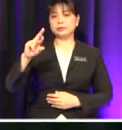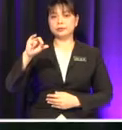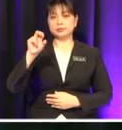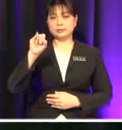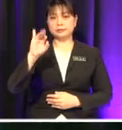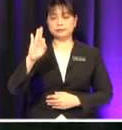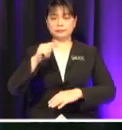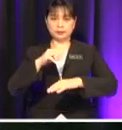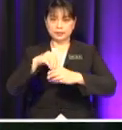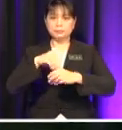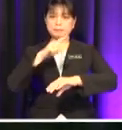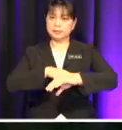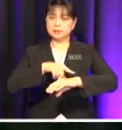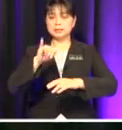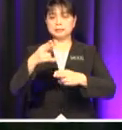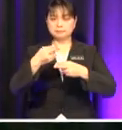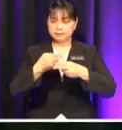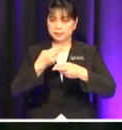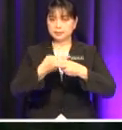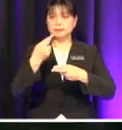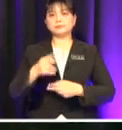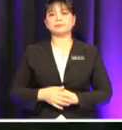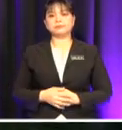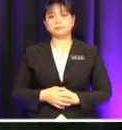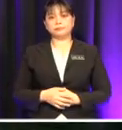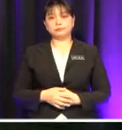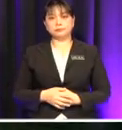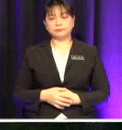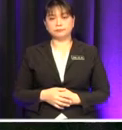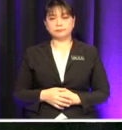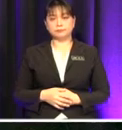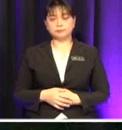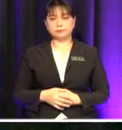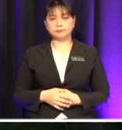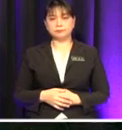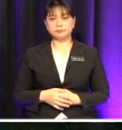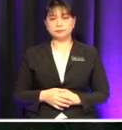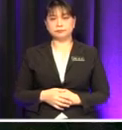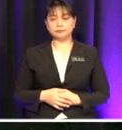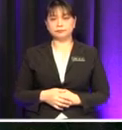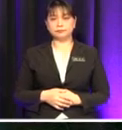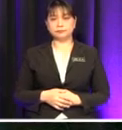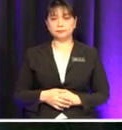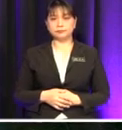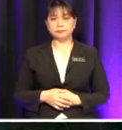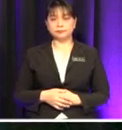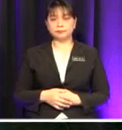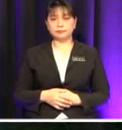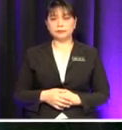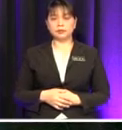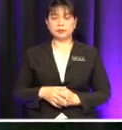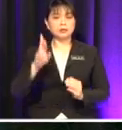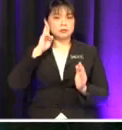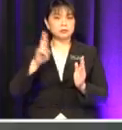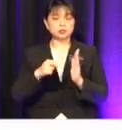jadi kita tengok pula yang seterusnya soal dan yang terakhir untuk bagian struktur Oke Raja menunjukkan